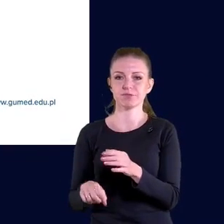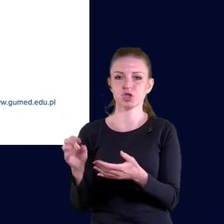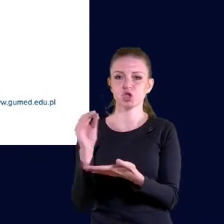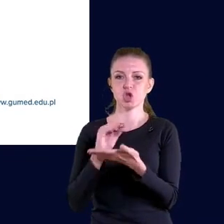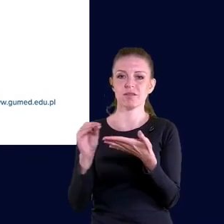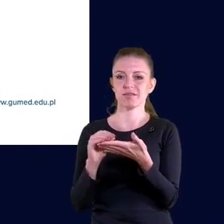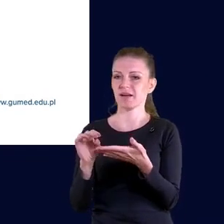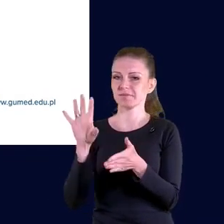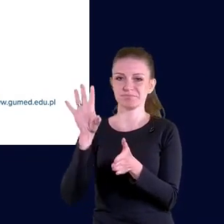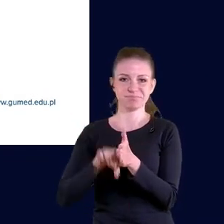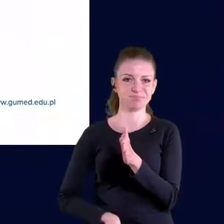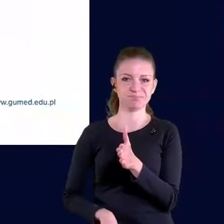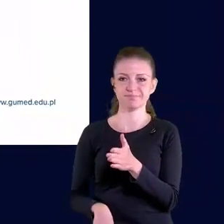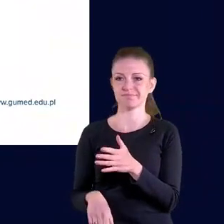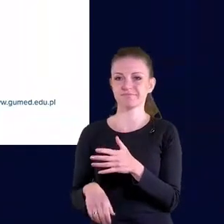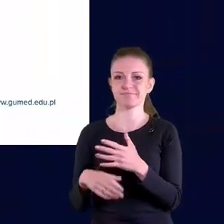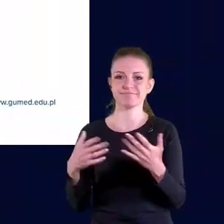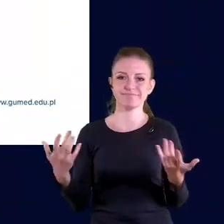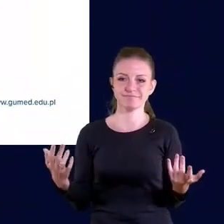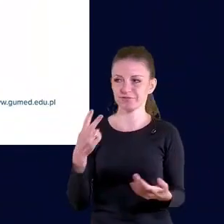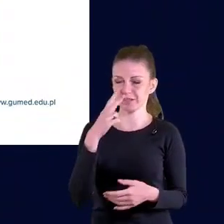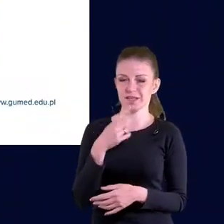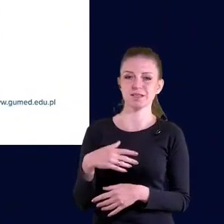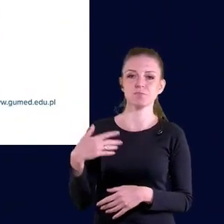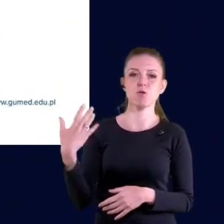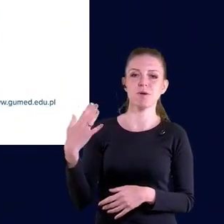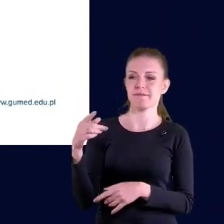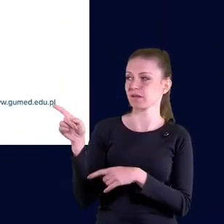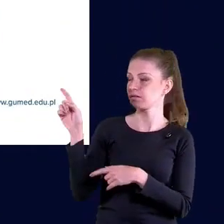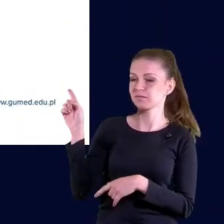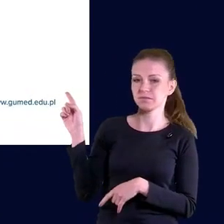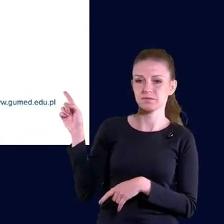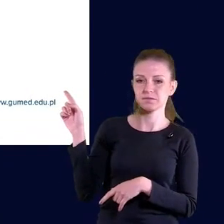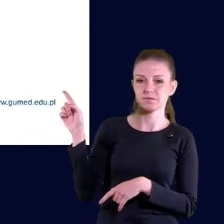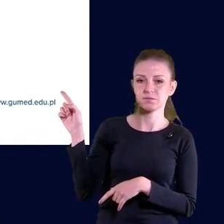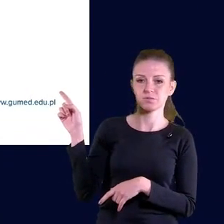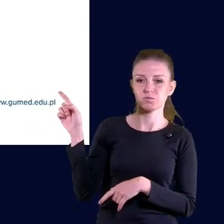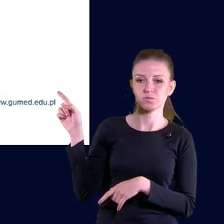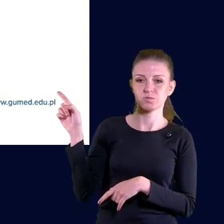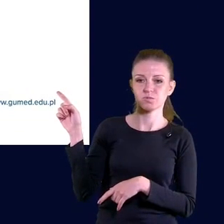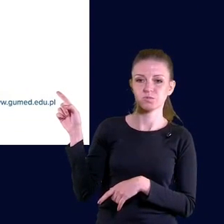jak tutaj też widać po prawej stronie takiego czegoś też nie można zamieścić